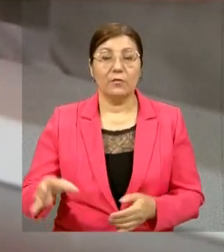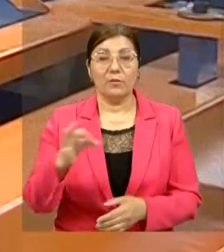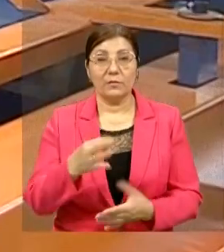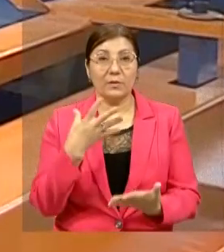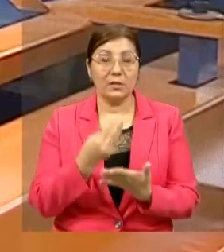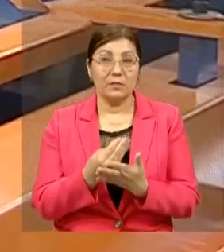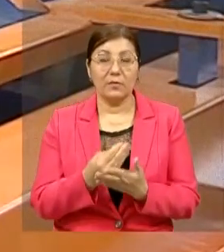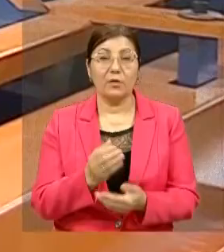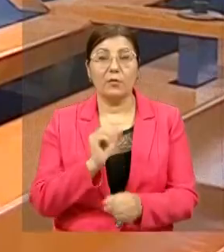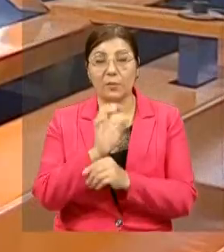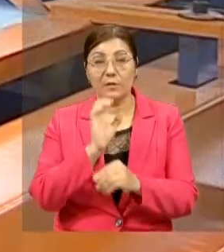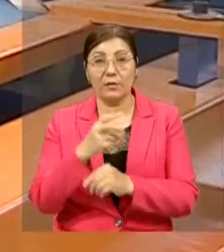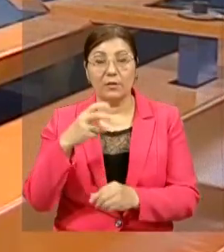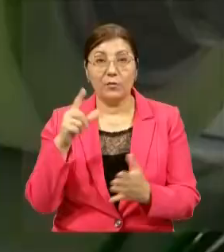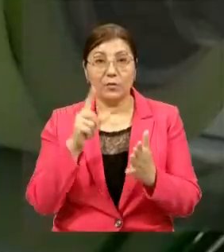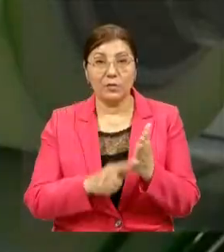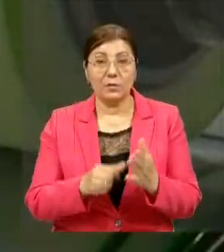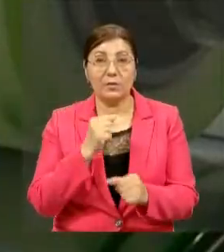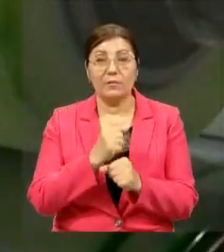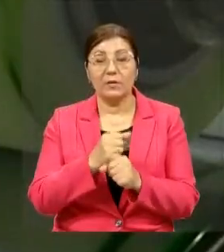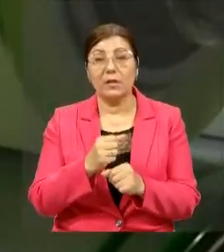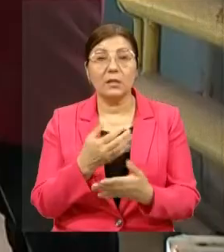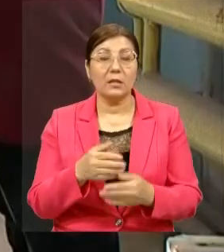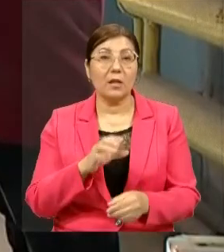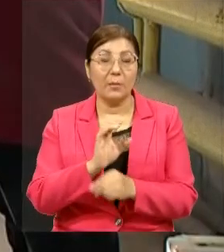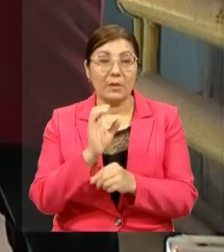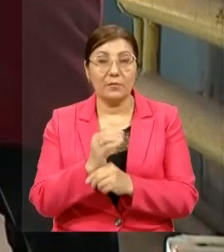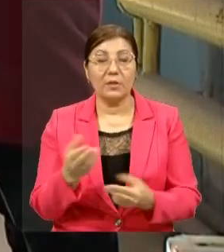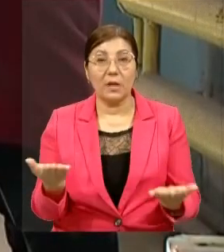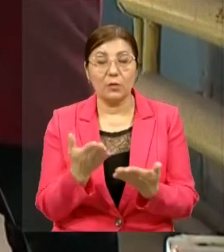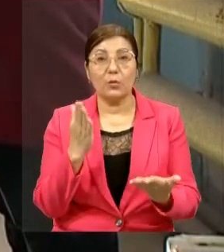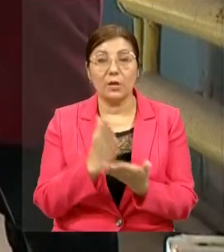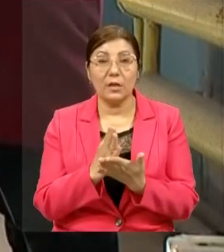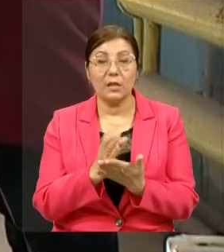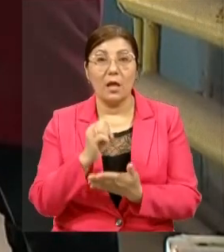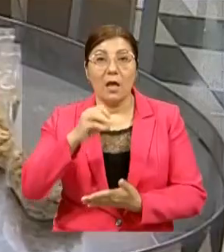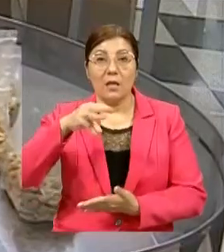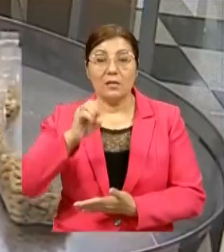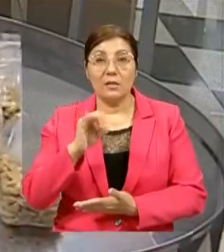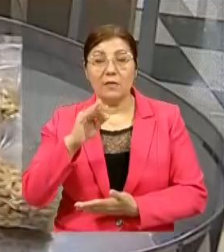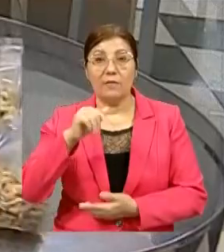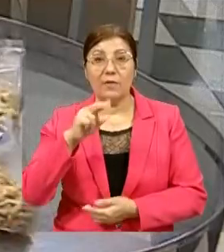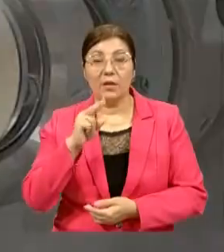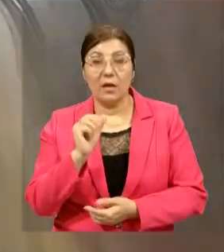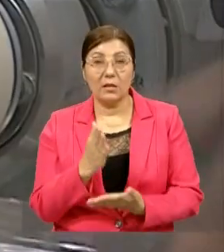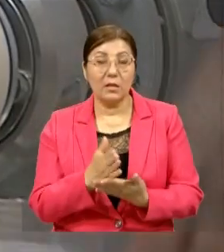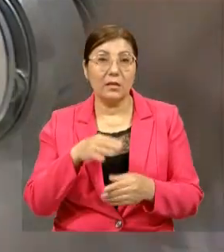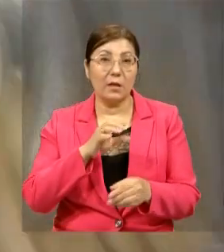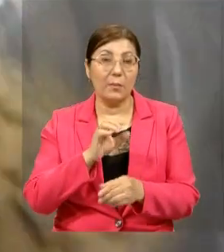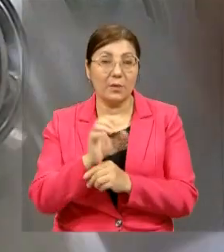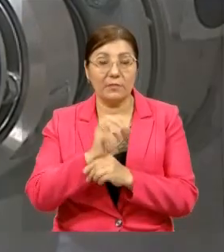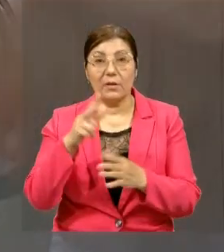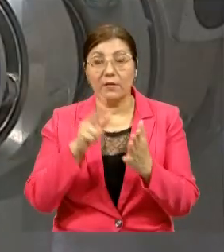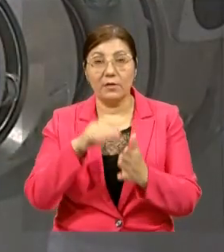продукцию реализуют порядка 27 товаропроизводителей имеющих сертификаты ST kz и индустриальные сертификаты ими производится более